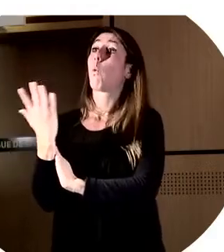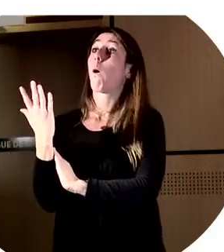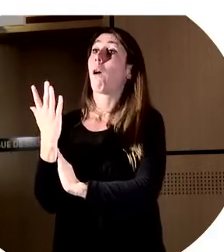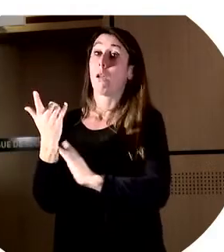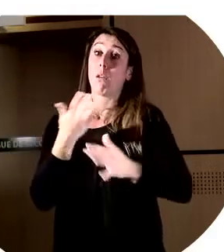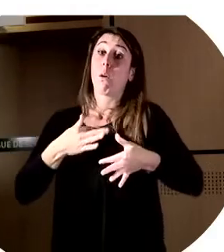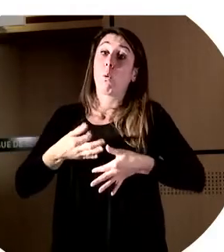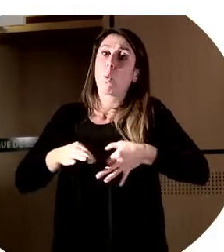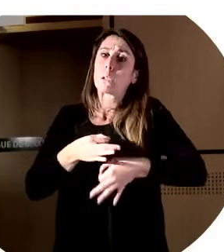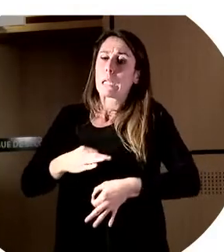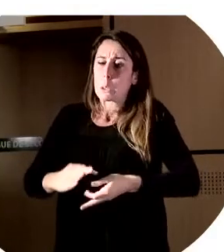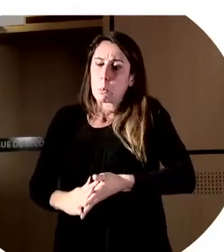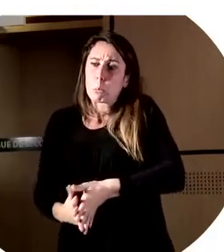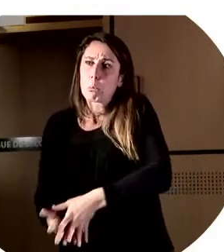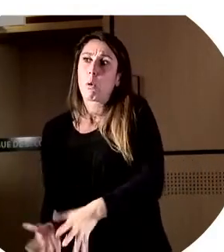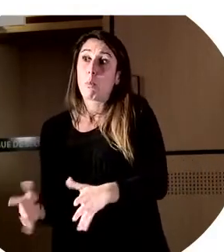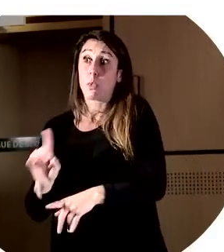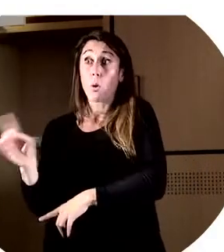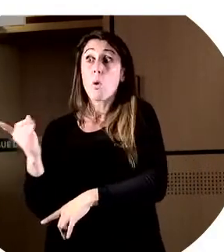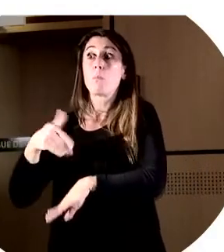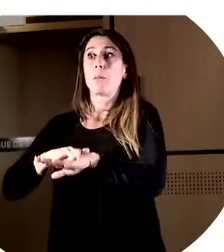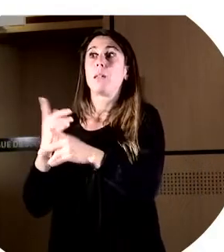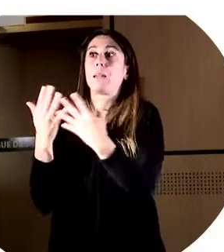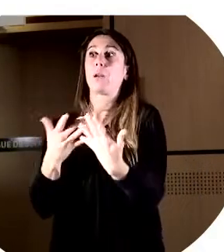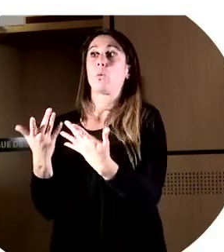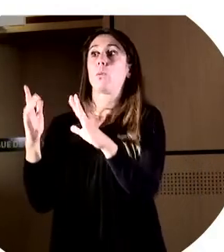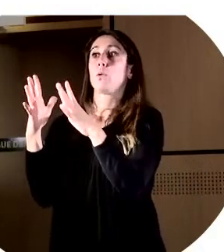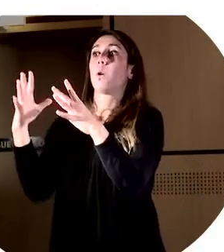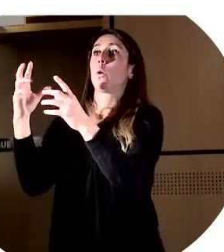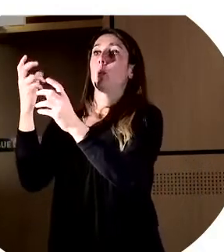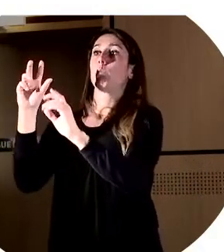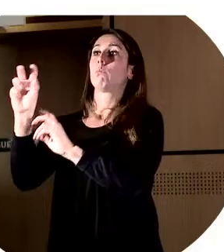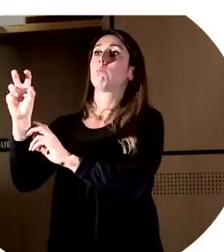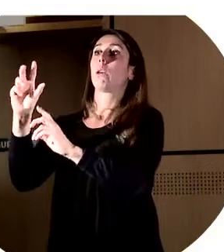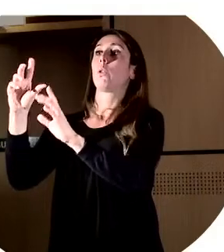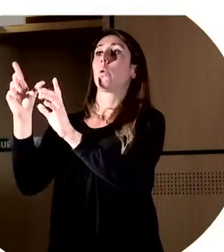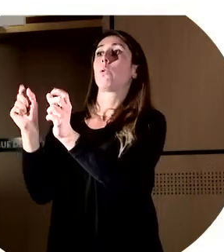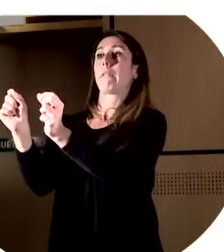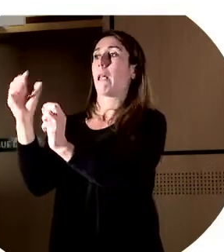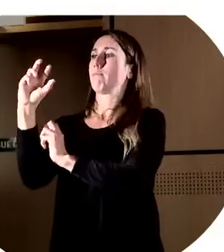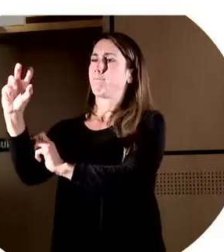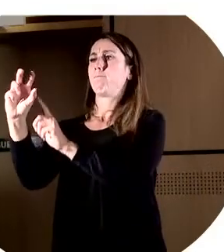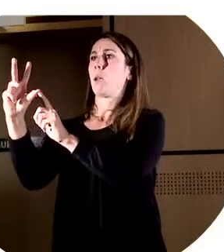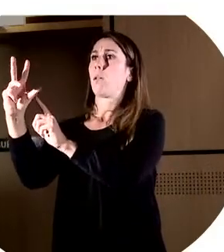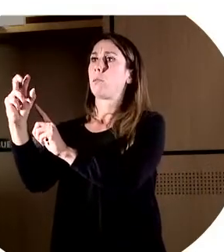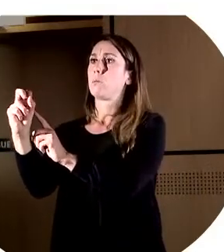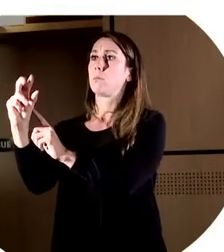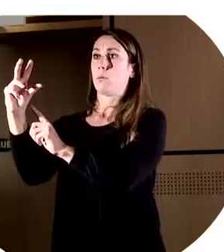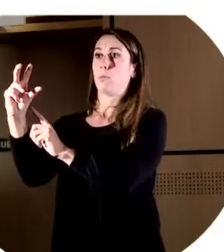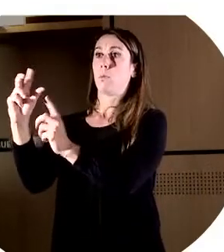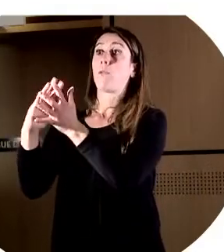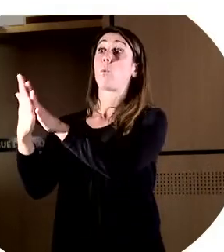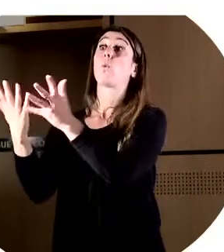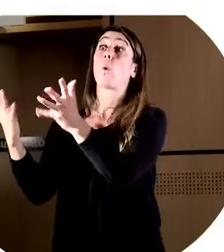concentration, mais l'évolution de la taille de ma tumeur. Alors ici, à gauche, vous voyez des petits points rouges qui